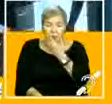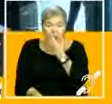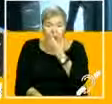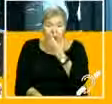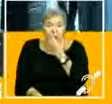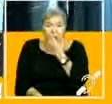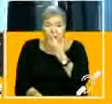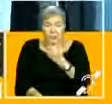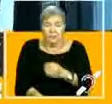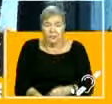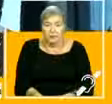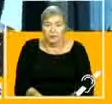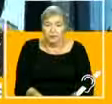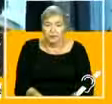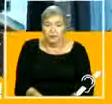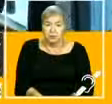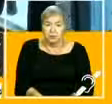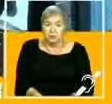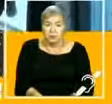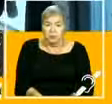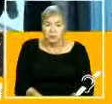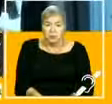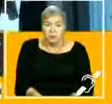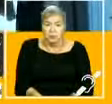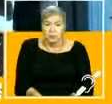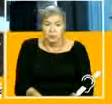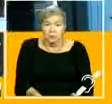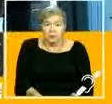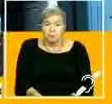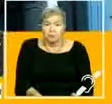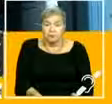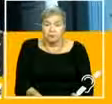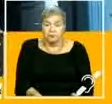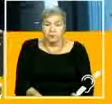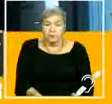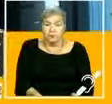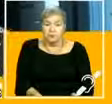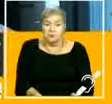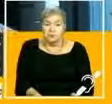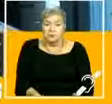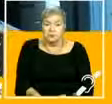and after that they don't come back. They died. I think it's